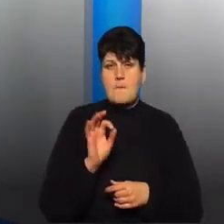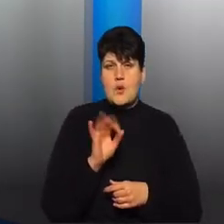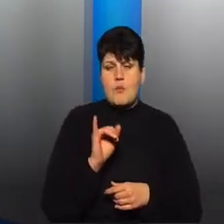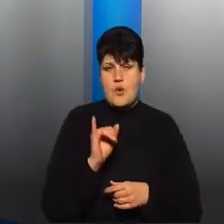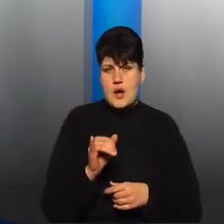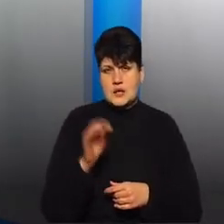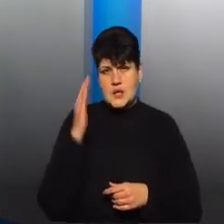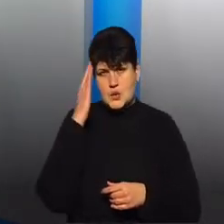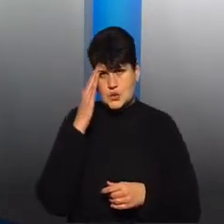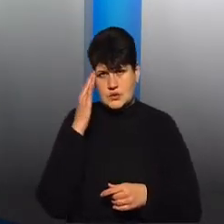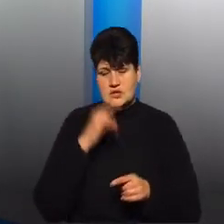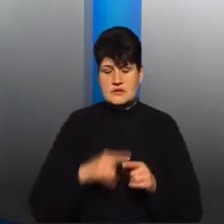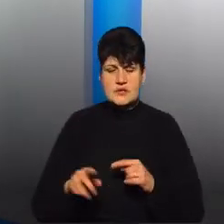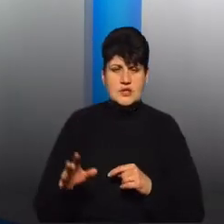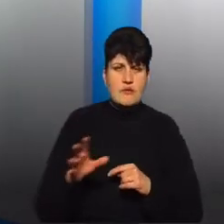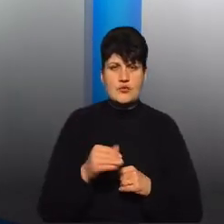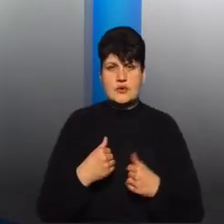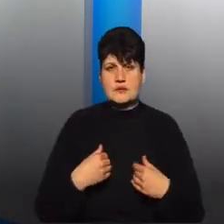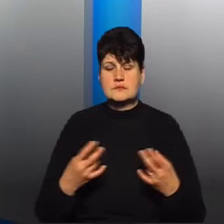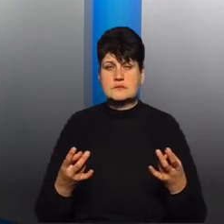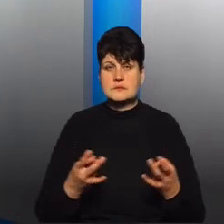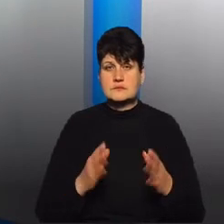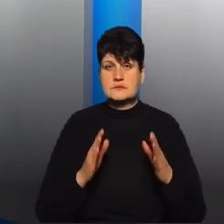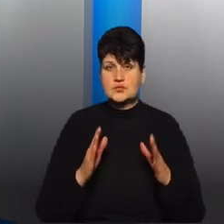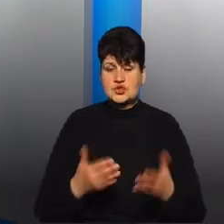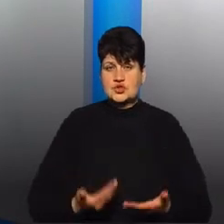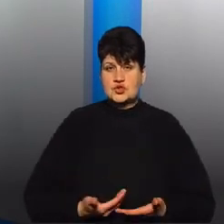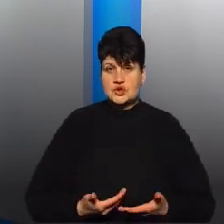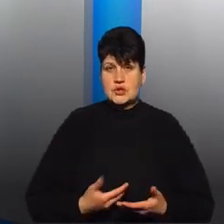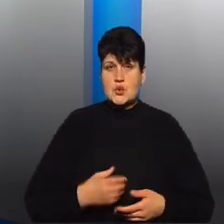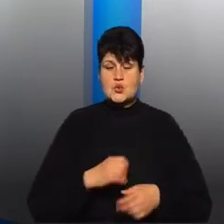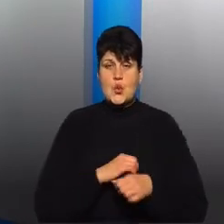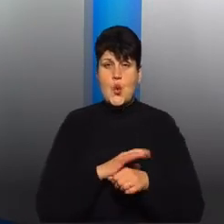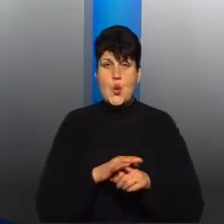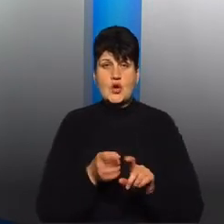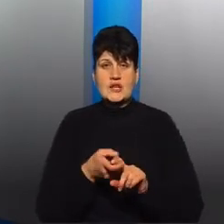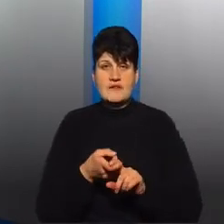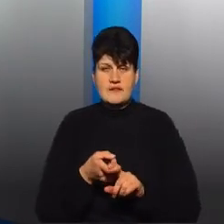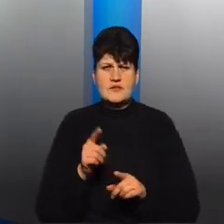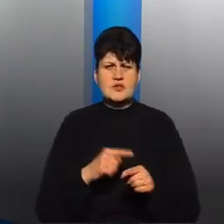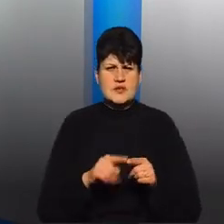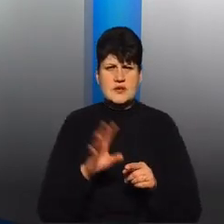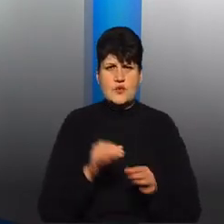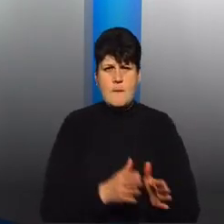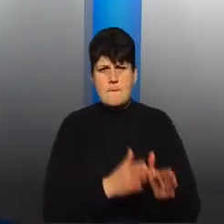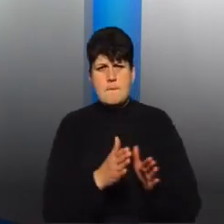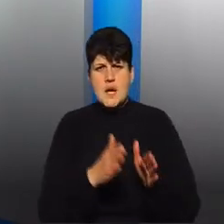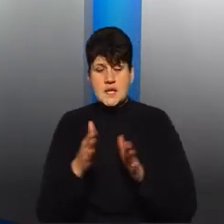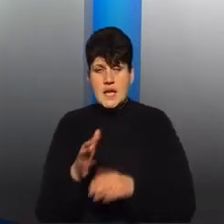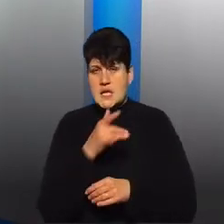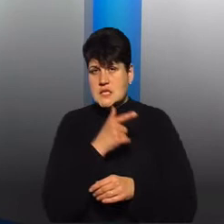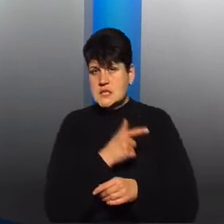нам прийдеться все ж таки жити з коронавірусом, і він швидше всього перейде у сезонну хворобу, і через що